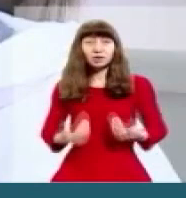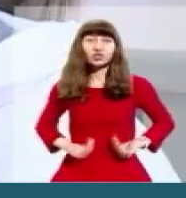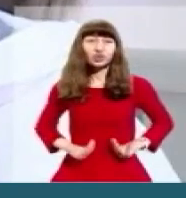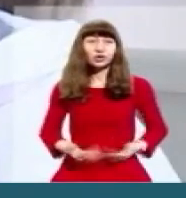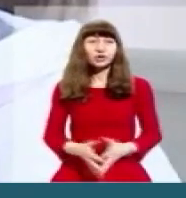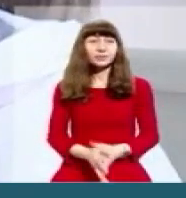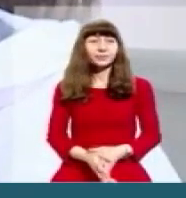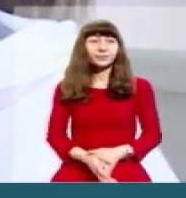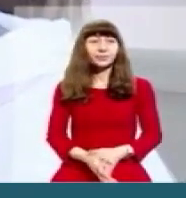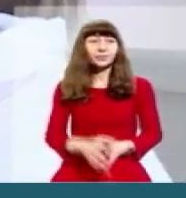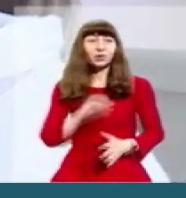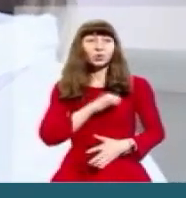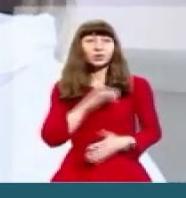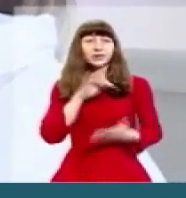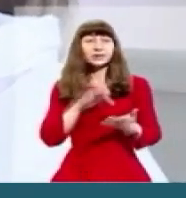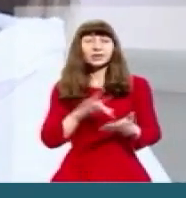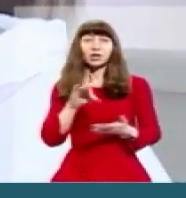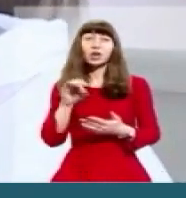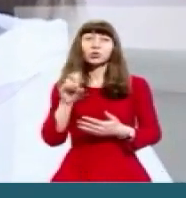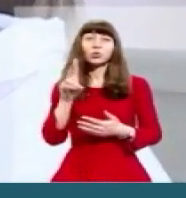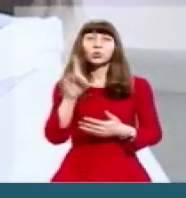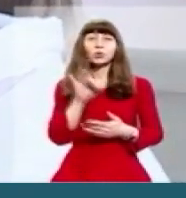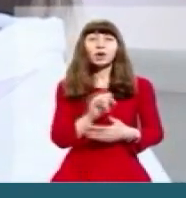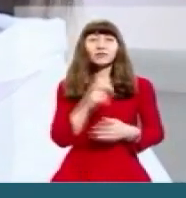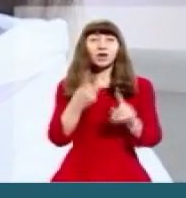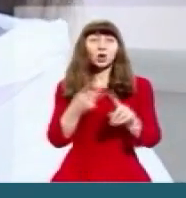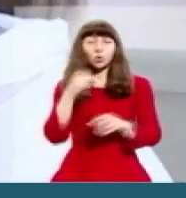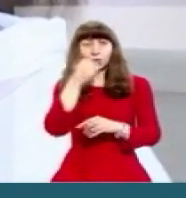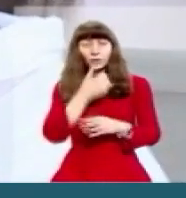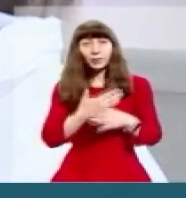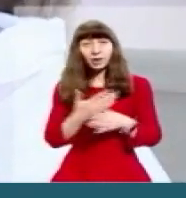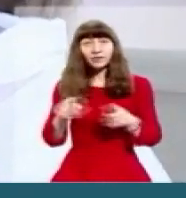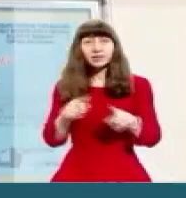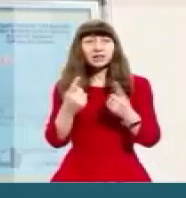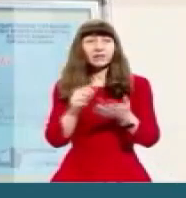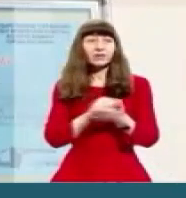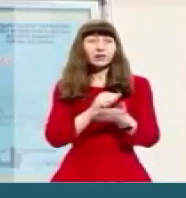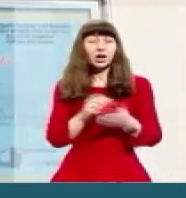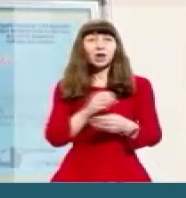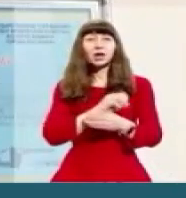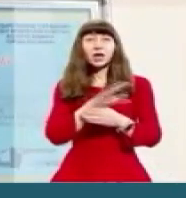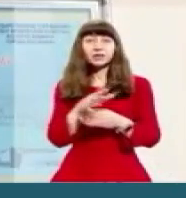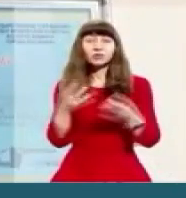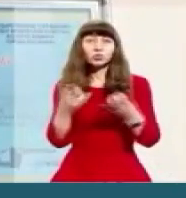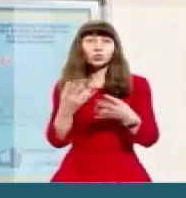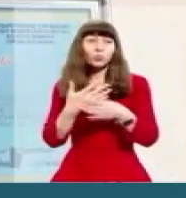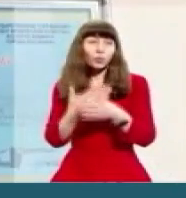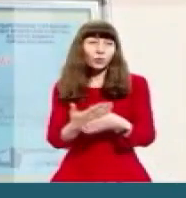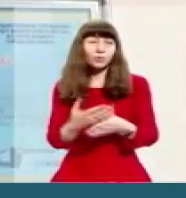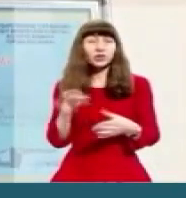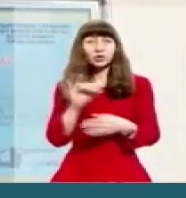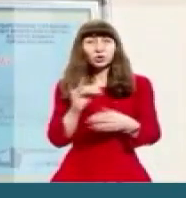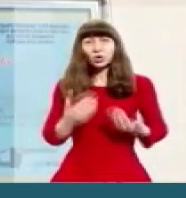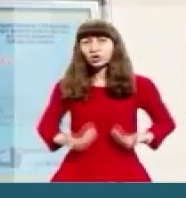каждого. Юрист центра Айнур Рахметова вот уже второй год помогает восстанавливать документы и оказывает необходимую помощь.